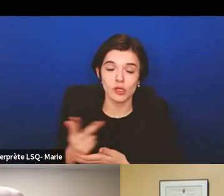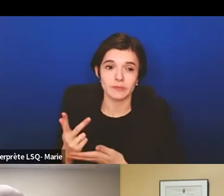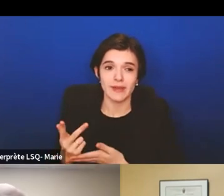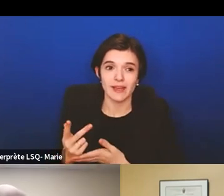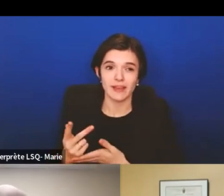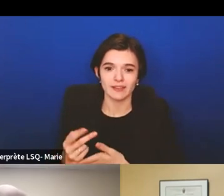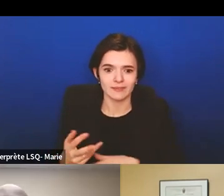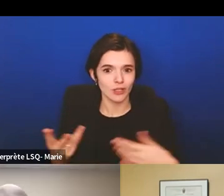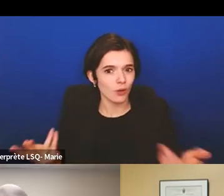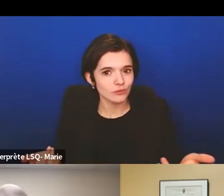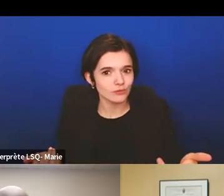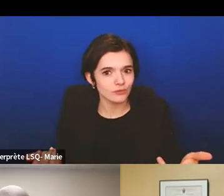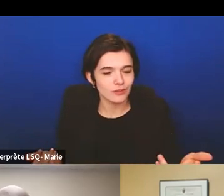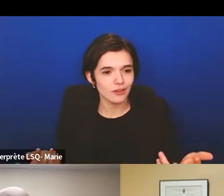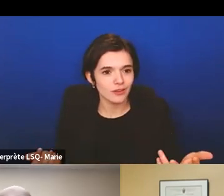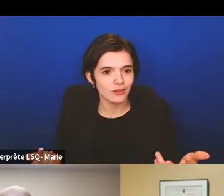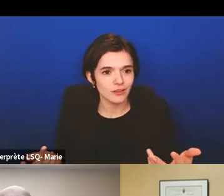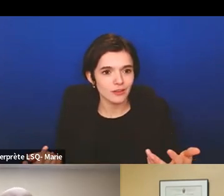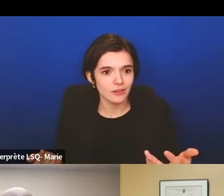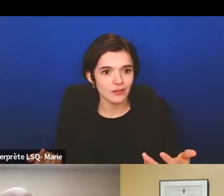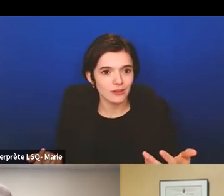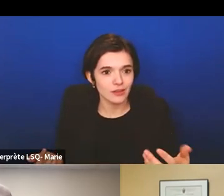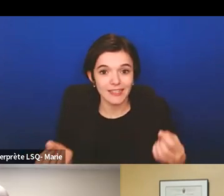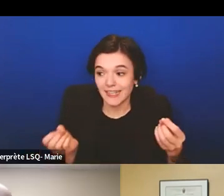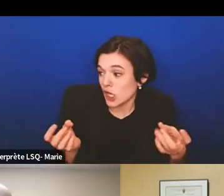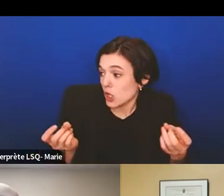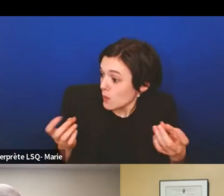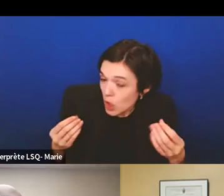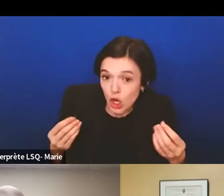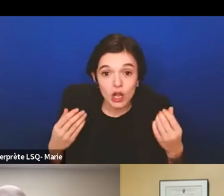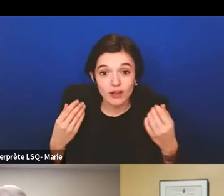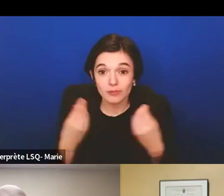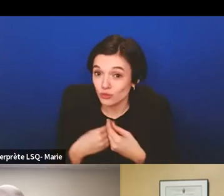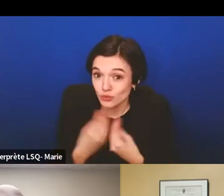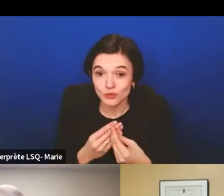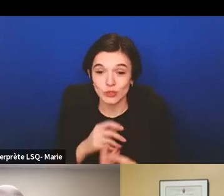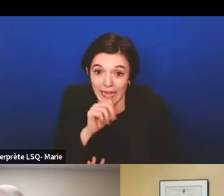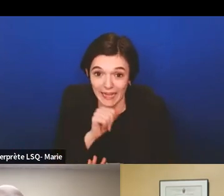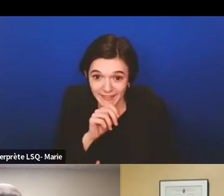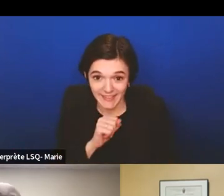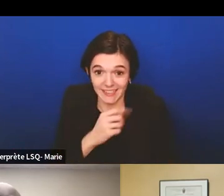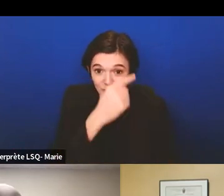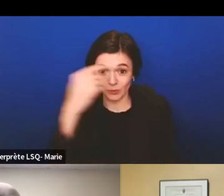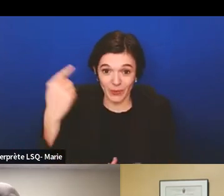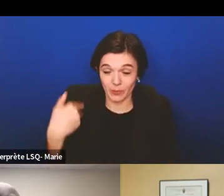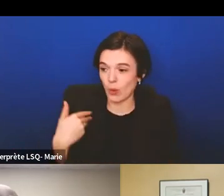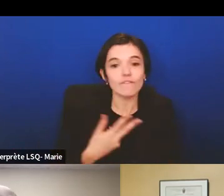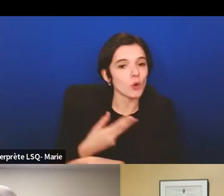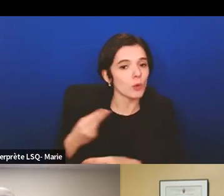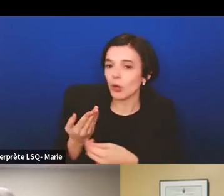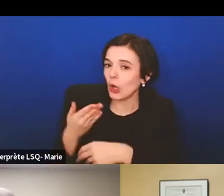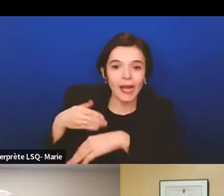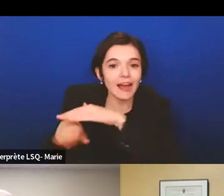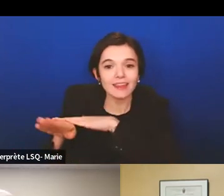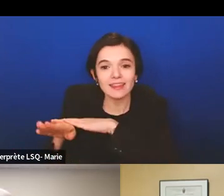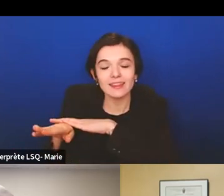trouverez pas beaucoup d'aînés noirs parce qu'ils ne veulent pas aller dans les établissements. Pourquoi ils ne veulent pas